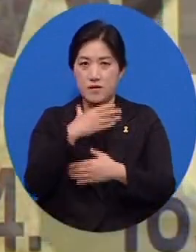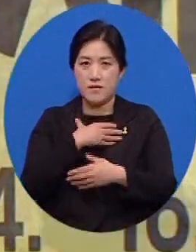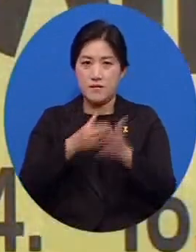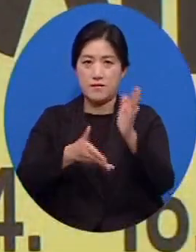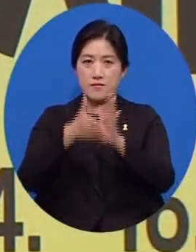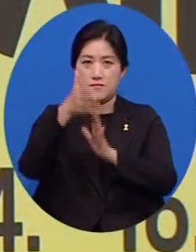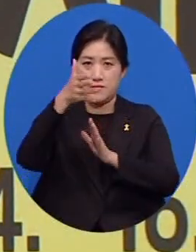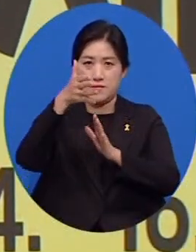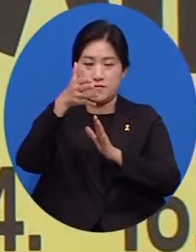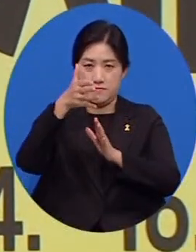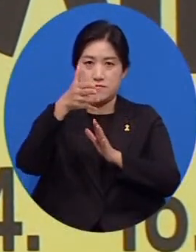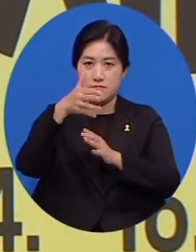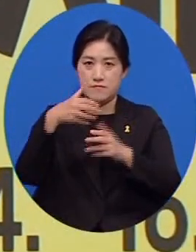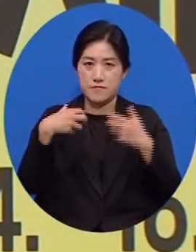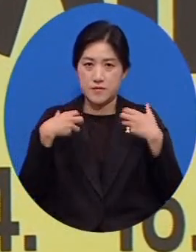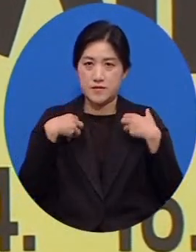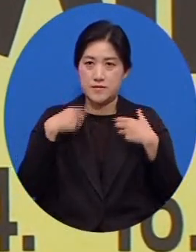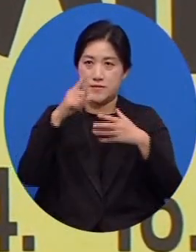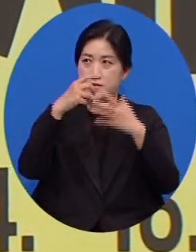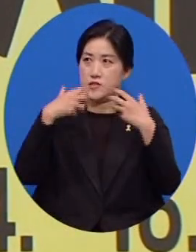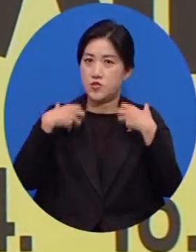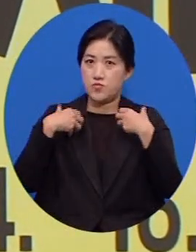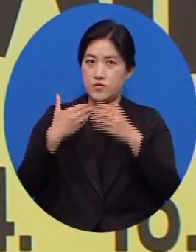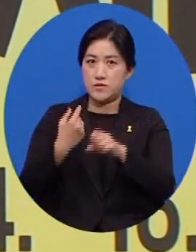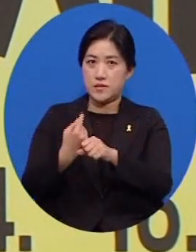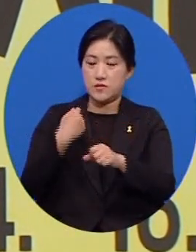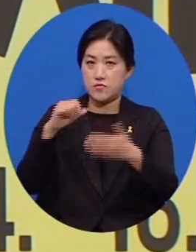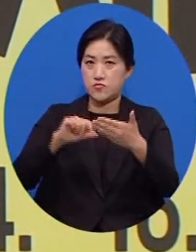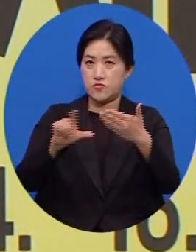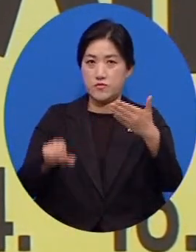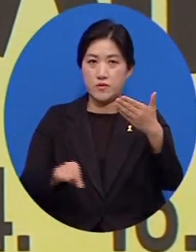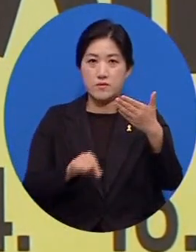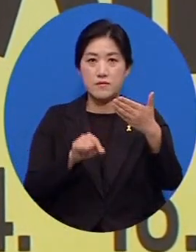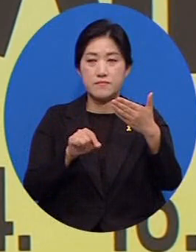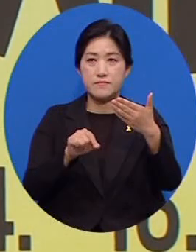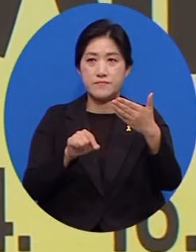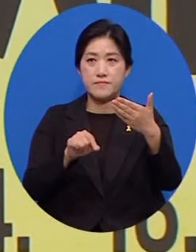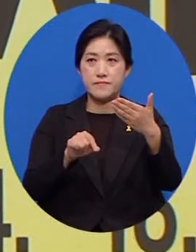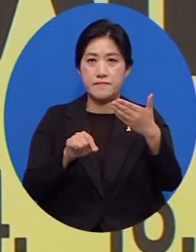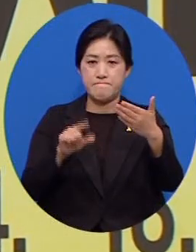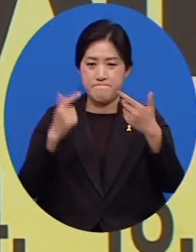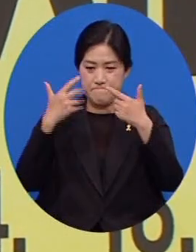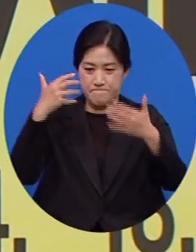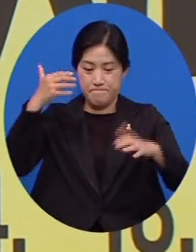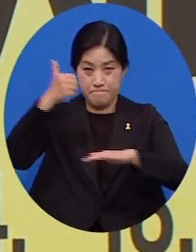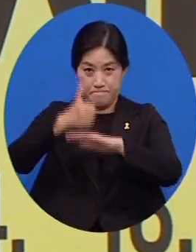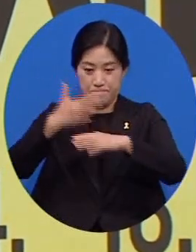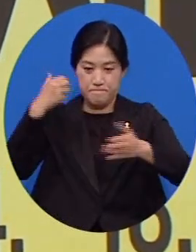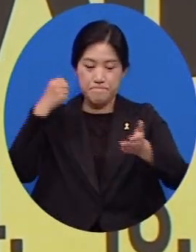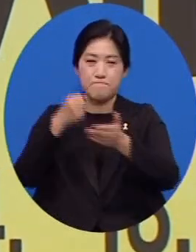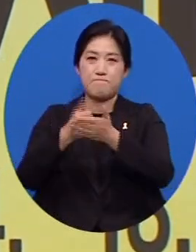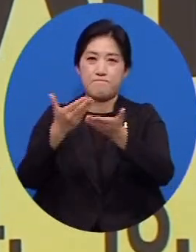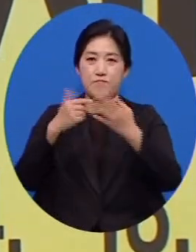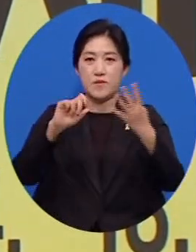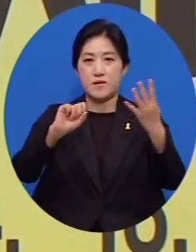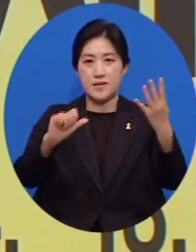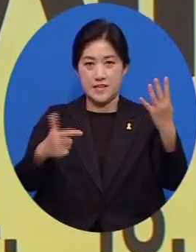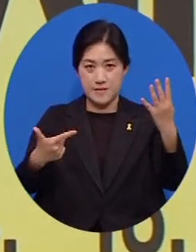안산시는 정부에서 지난해 9월 최종 확정한